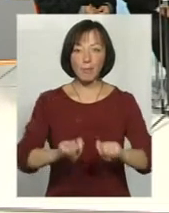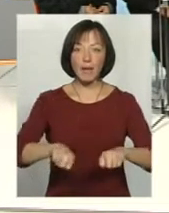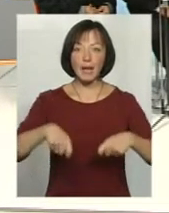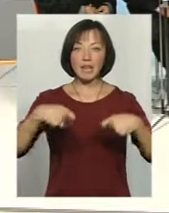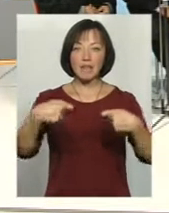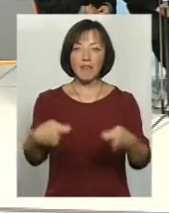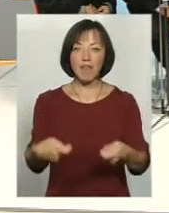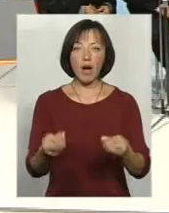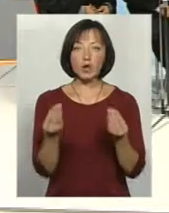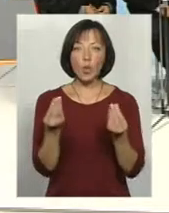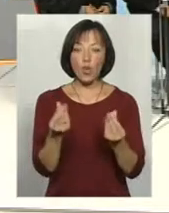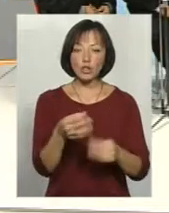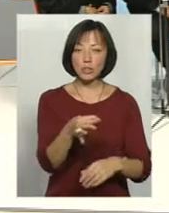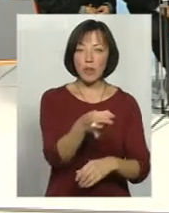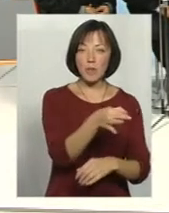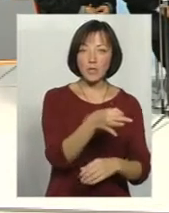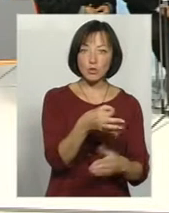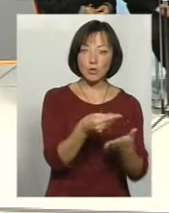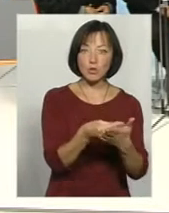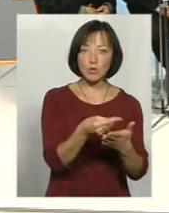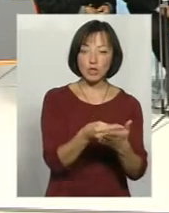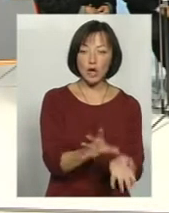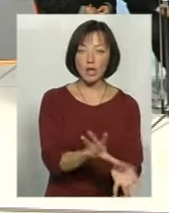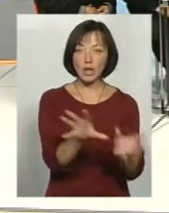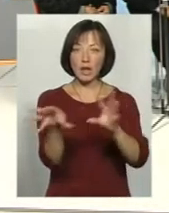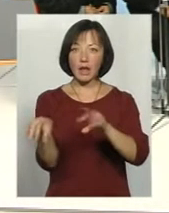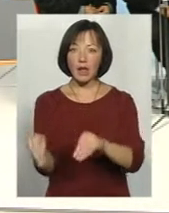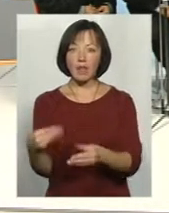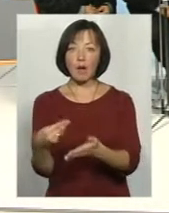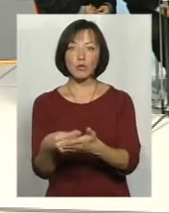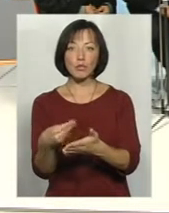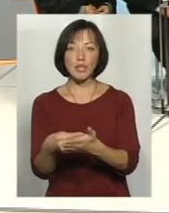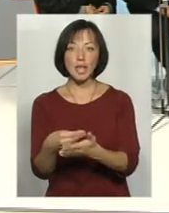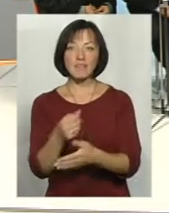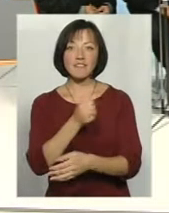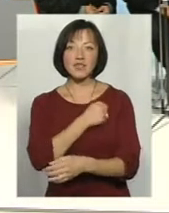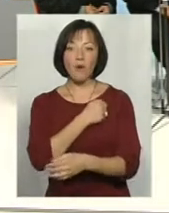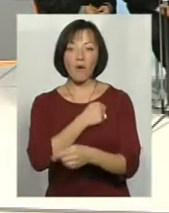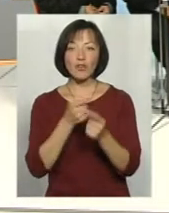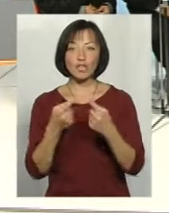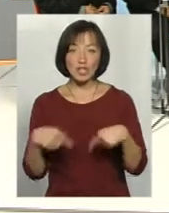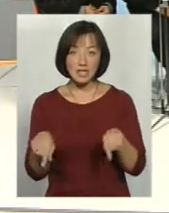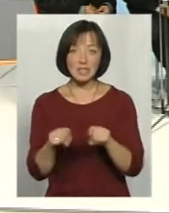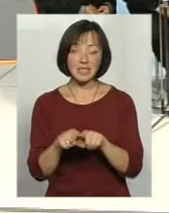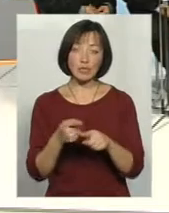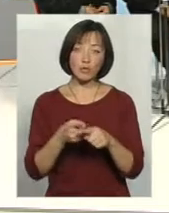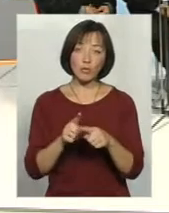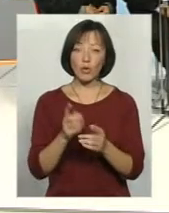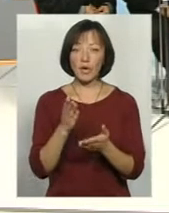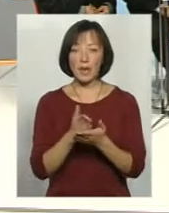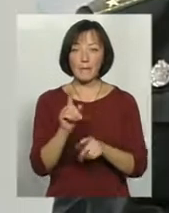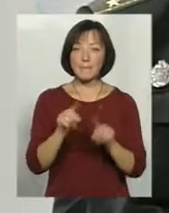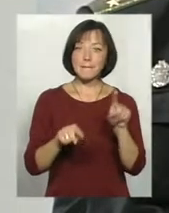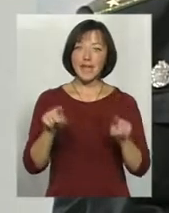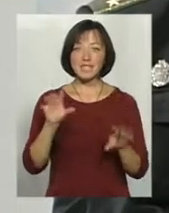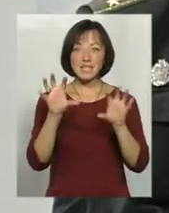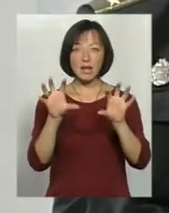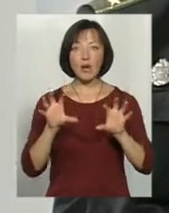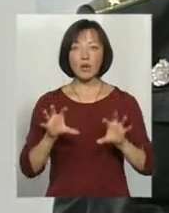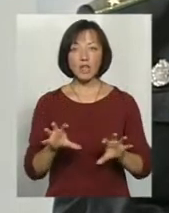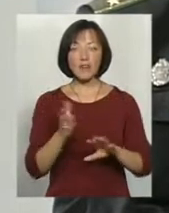передавати кошти з обласного бюджету на бюджет військової частини. Тому тут певні є